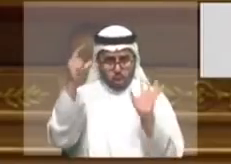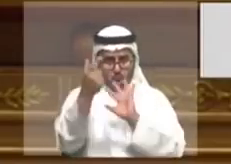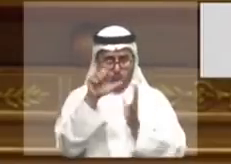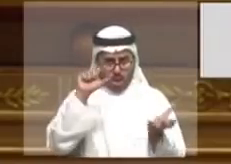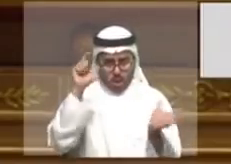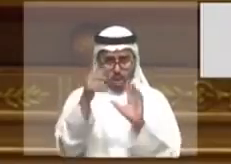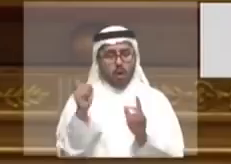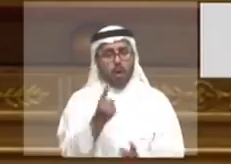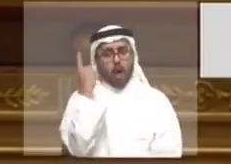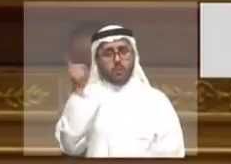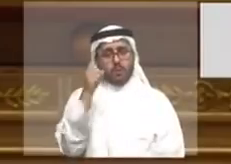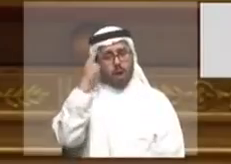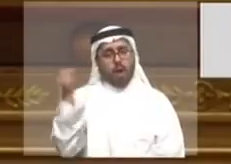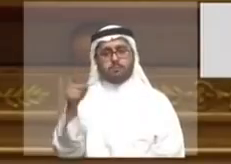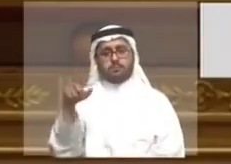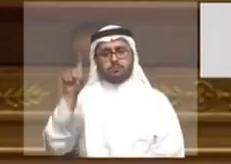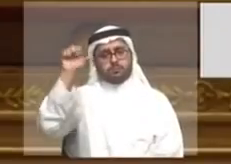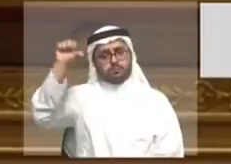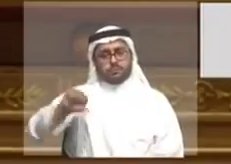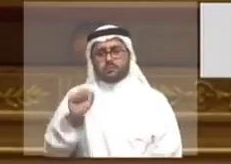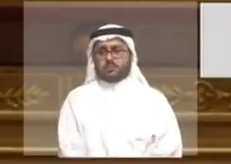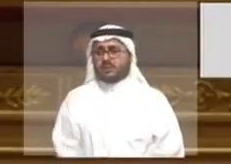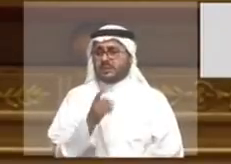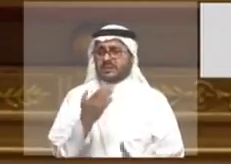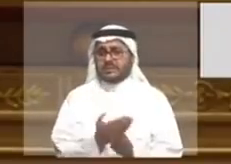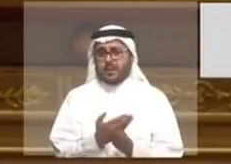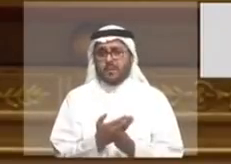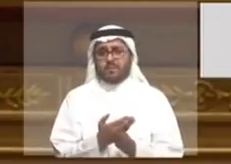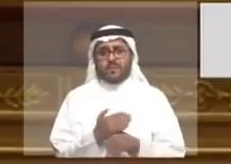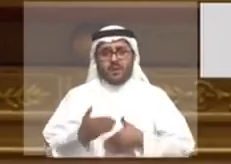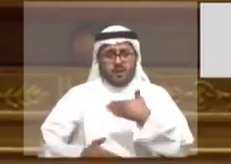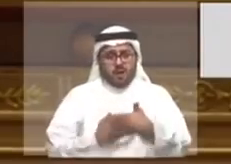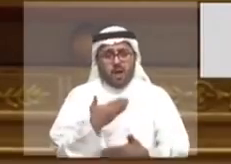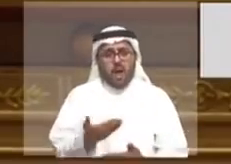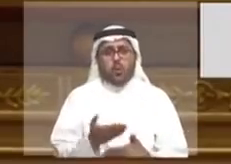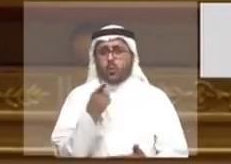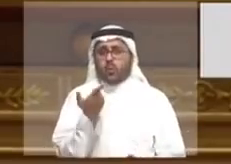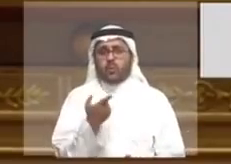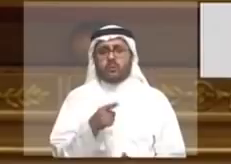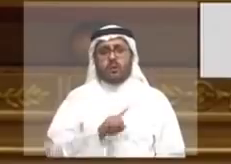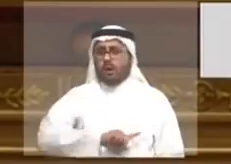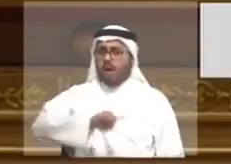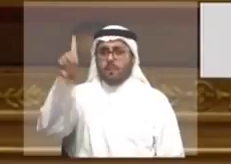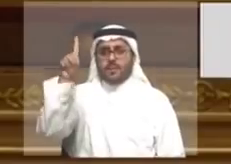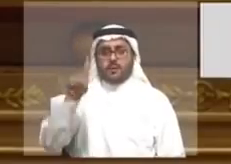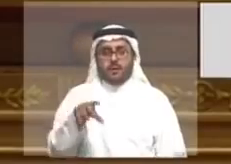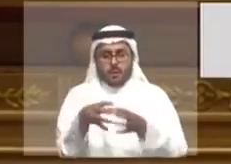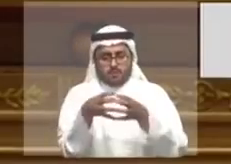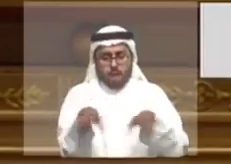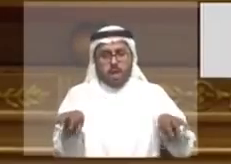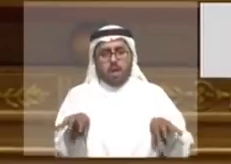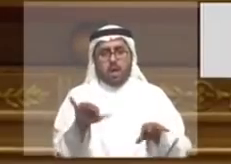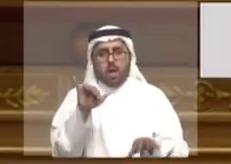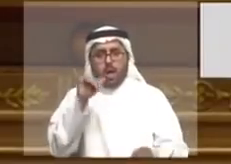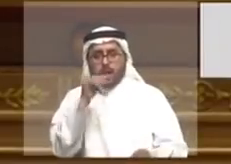منا بأن الأمن القومي العربي منظومة متكاملة لا تقبل تجزئة